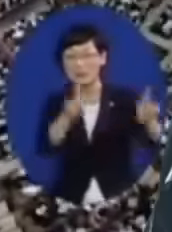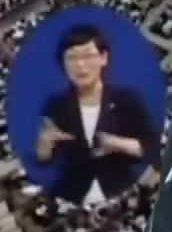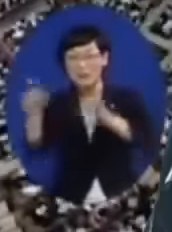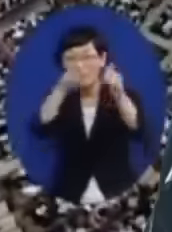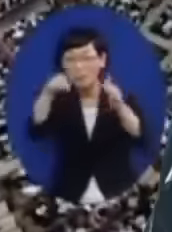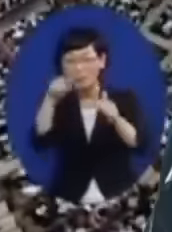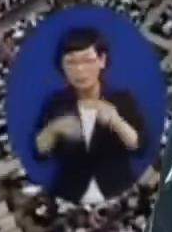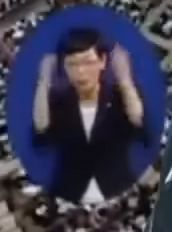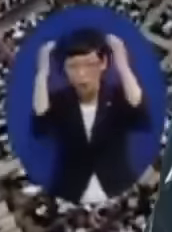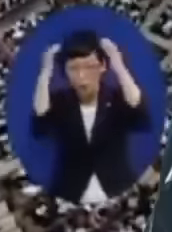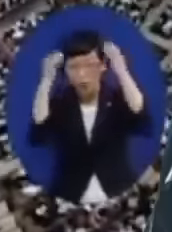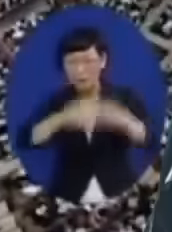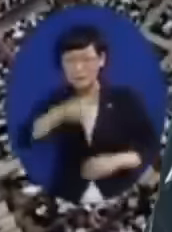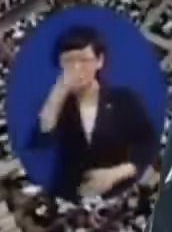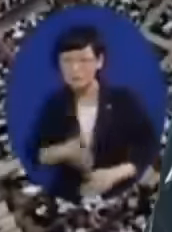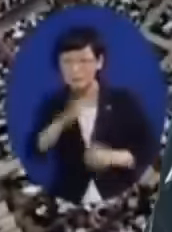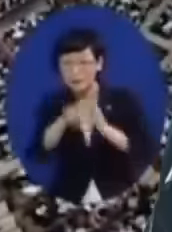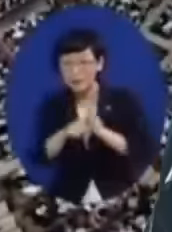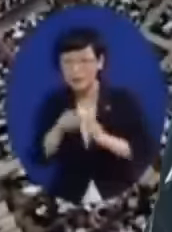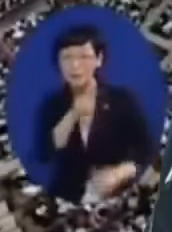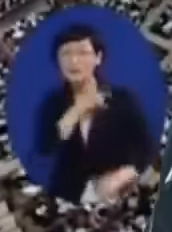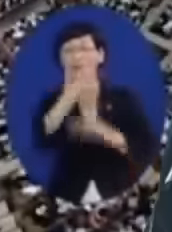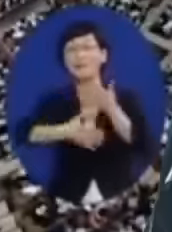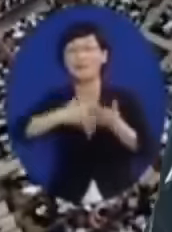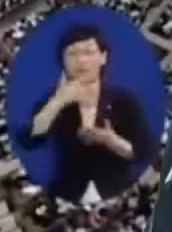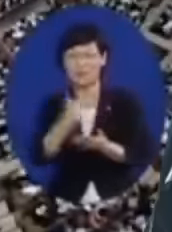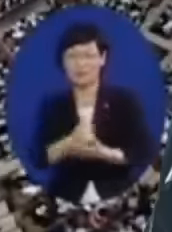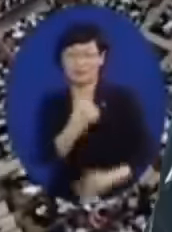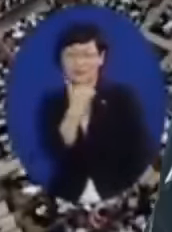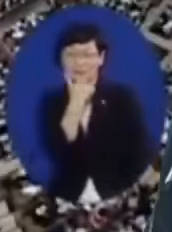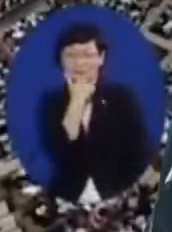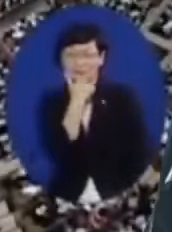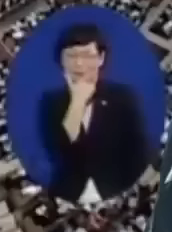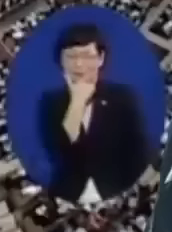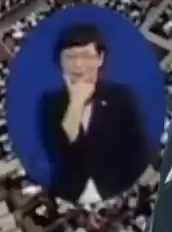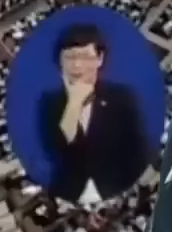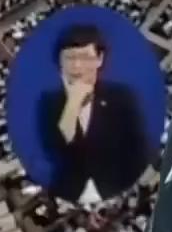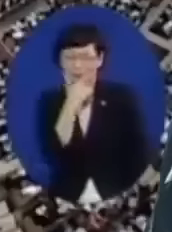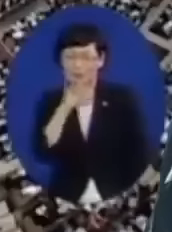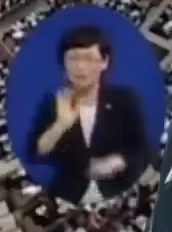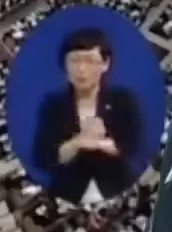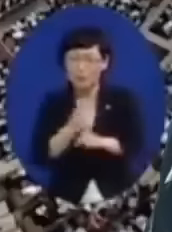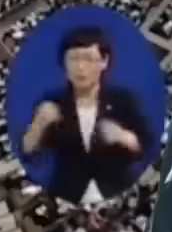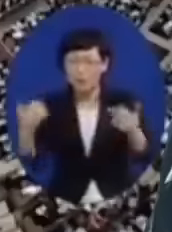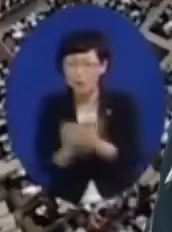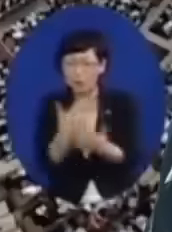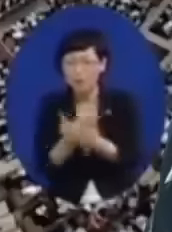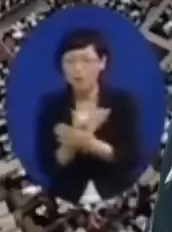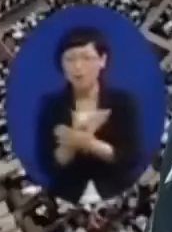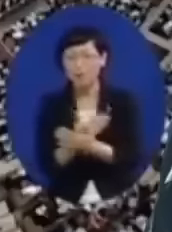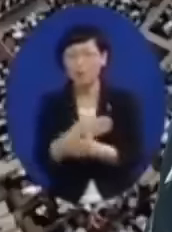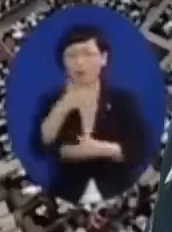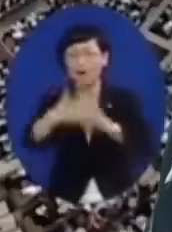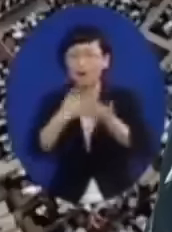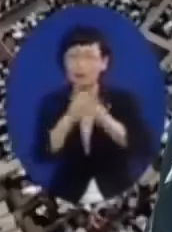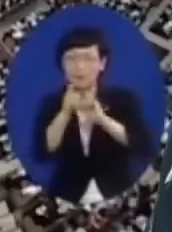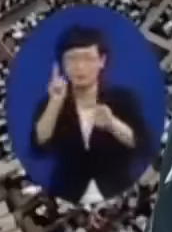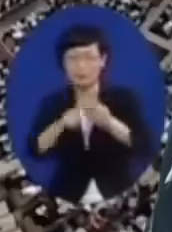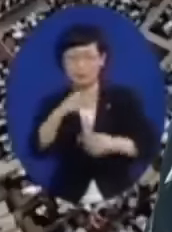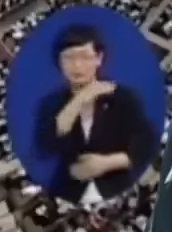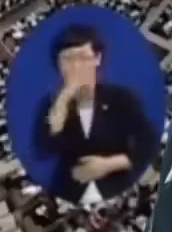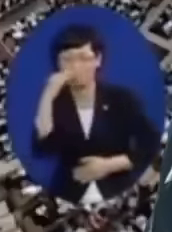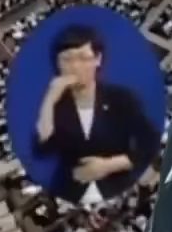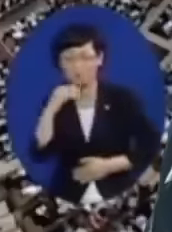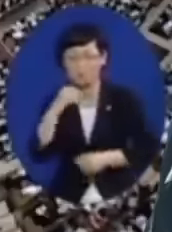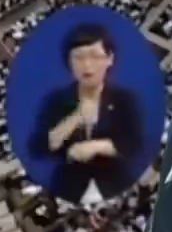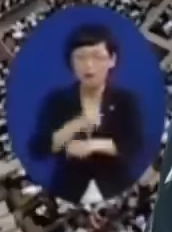고난받고 고통을 당할 때 우리는 먼저 하나님을 기다리며 잘못을 회개하고 말씀에 올바로 서서